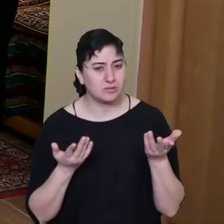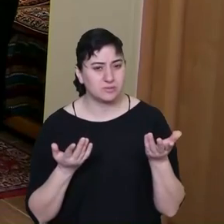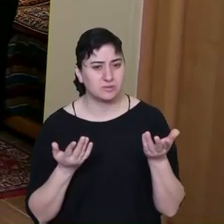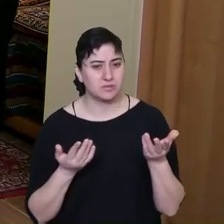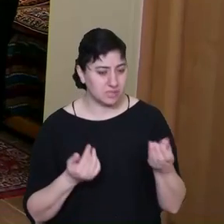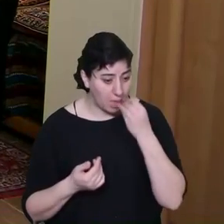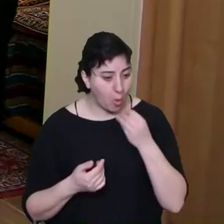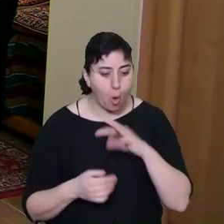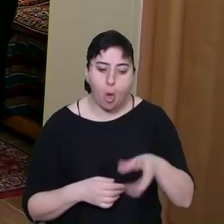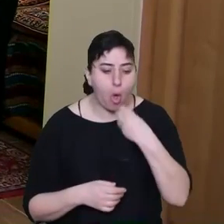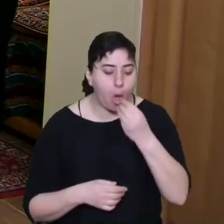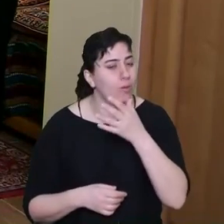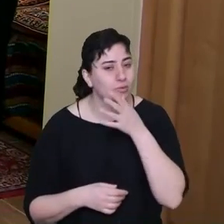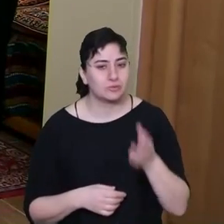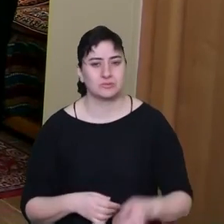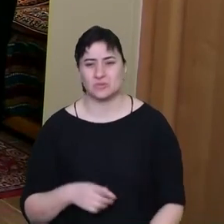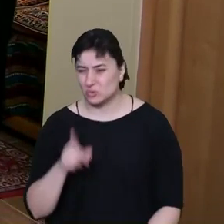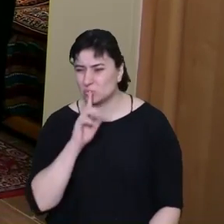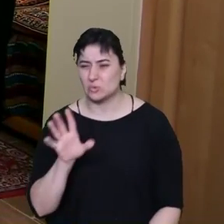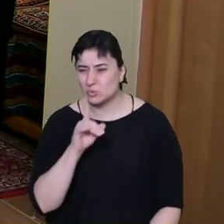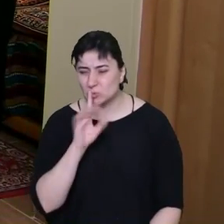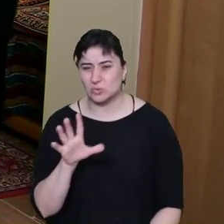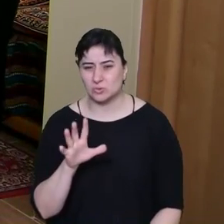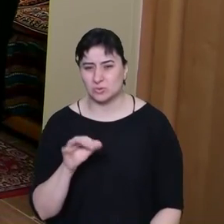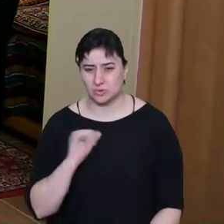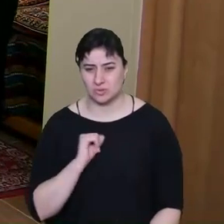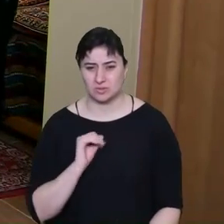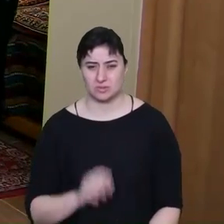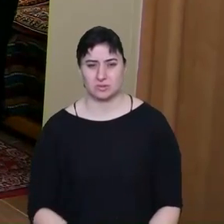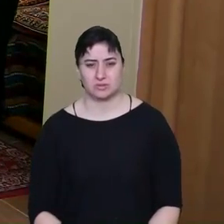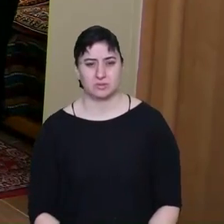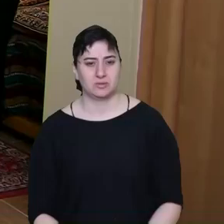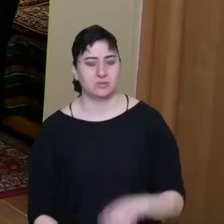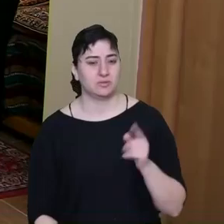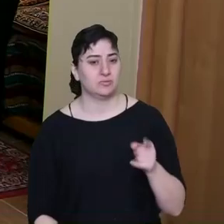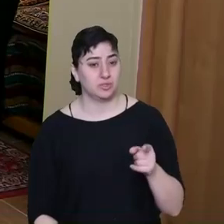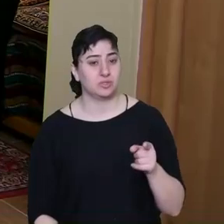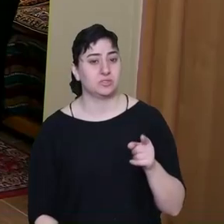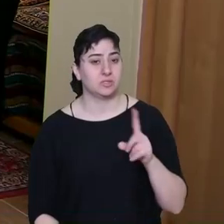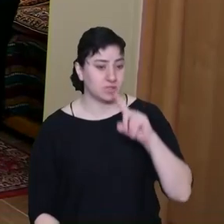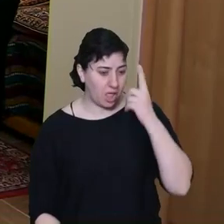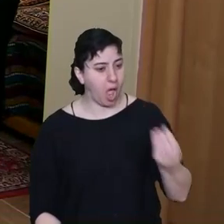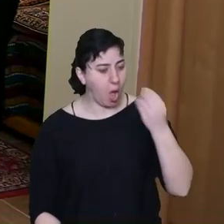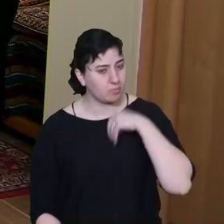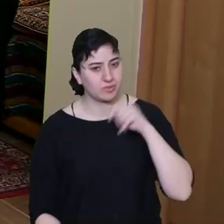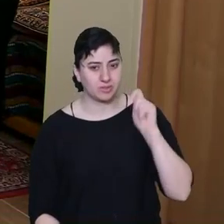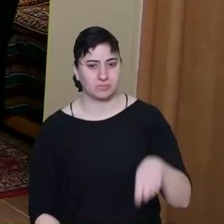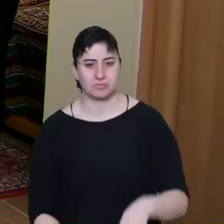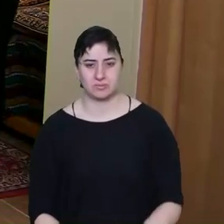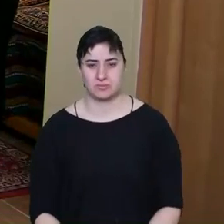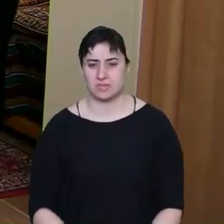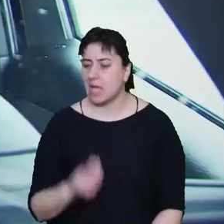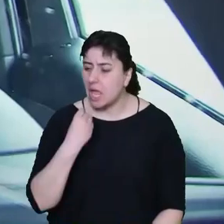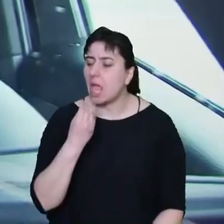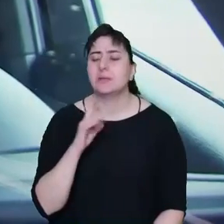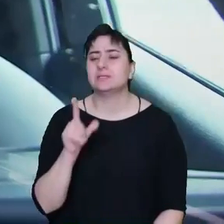yapıyorsun. Yemeğe geldi mi löpür löpür yutarsın. Sus sen ben korktum. Ya kavga etmiyorum. Sen bunu var ya tek lokmada yersin. Yerim yerim